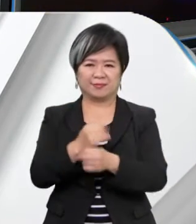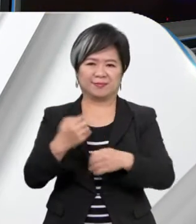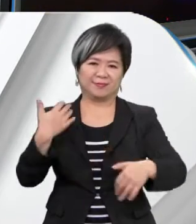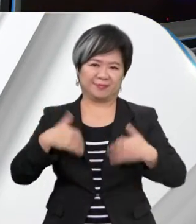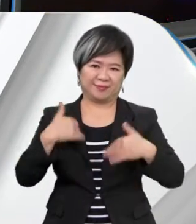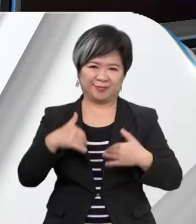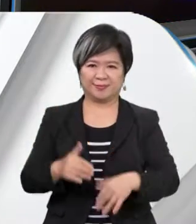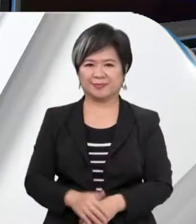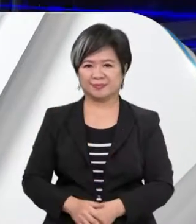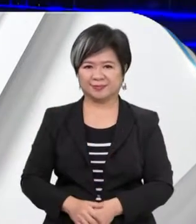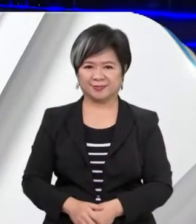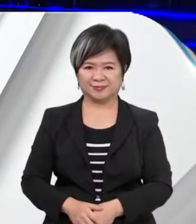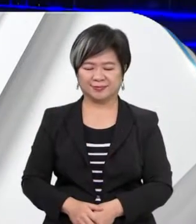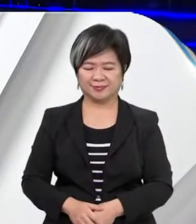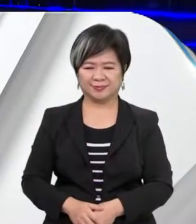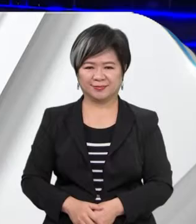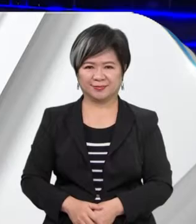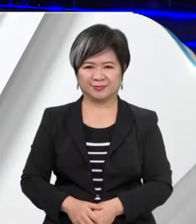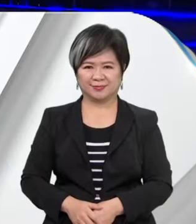样一摆。